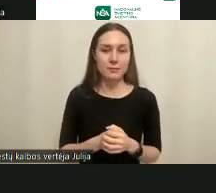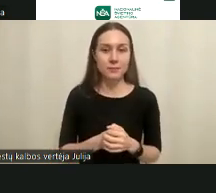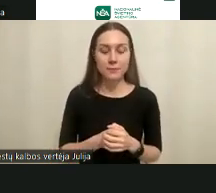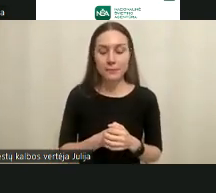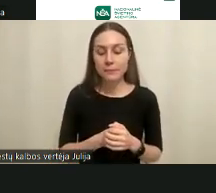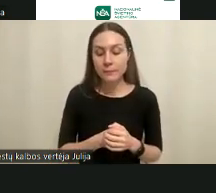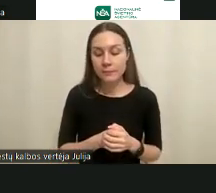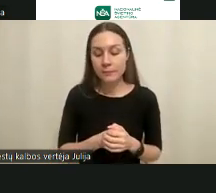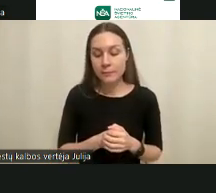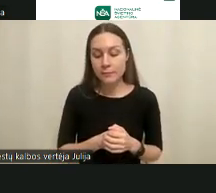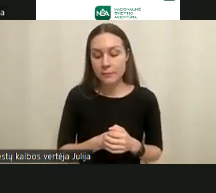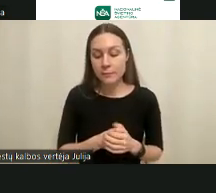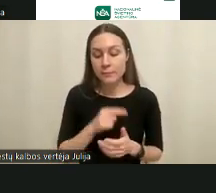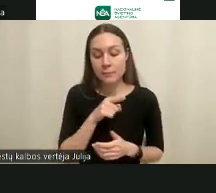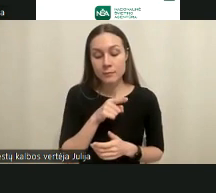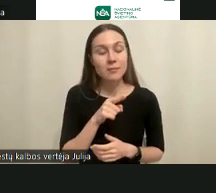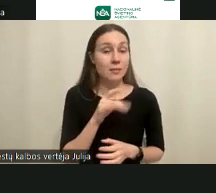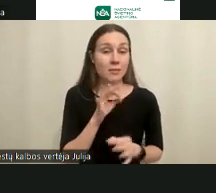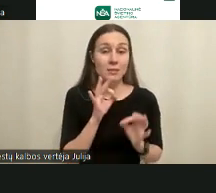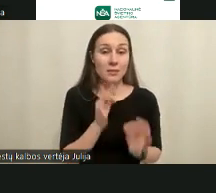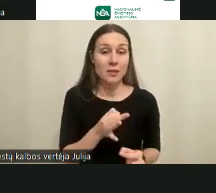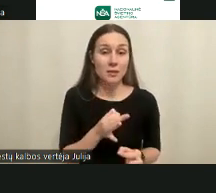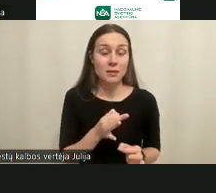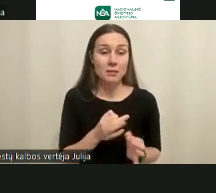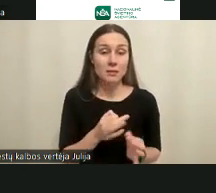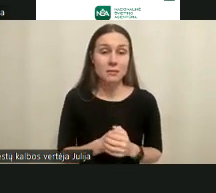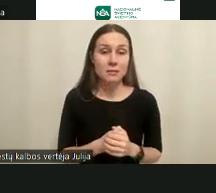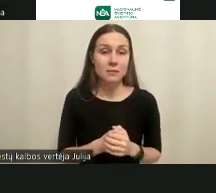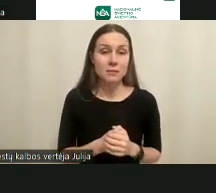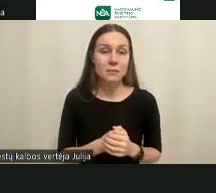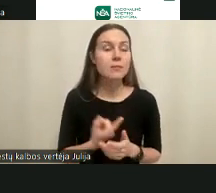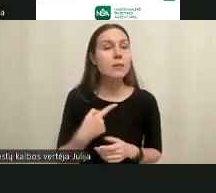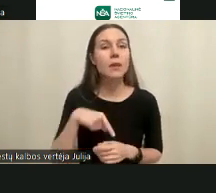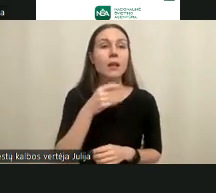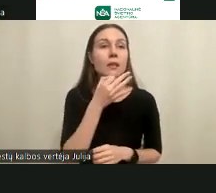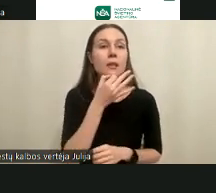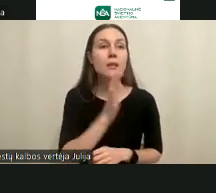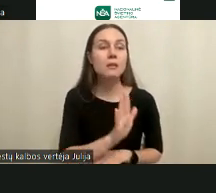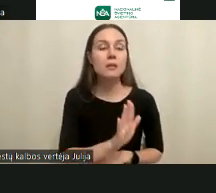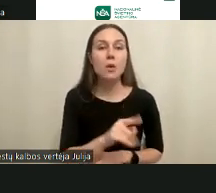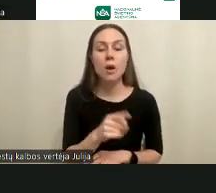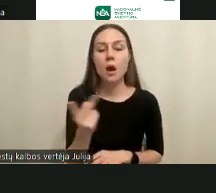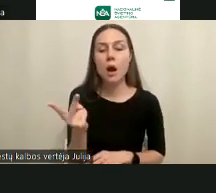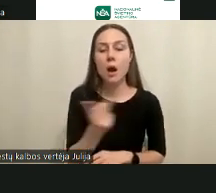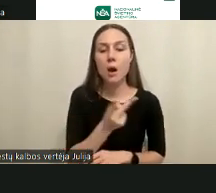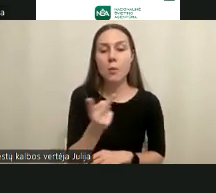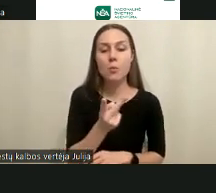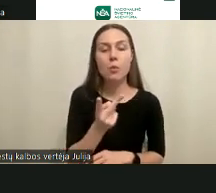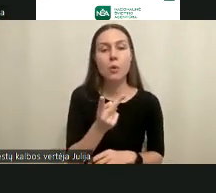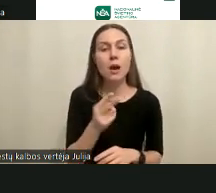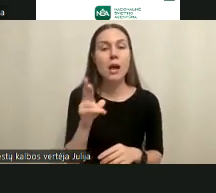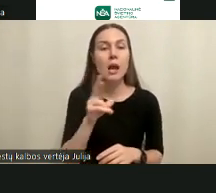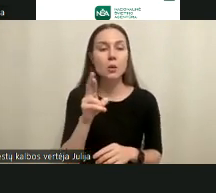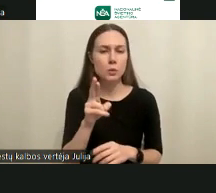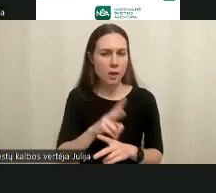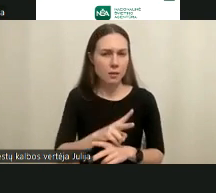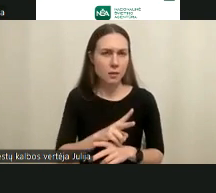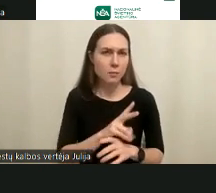Ir tai yra tiesa. Mes nesakome, kad šie abu dalykai turi skirtingus rezultatus, bet